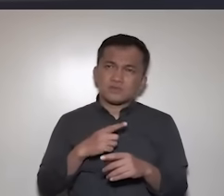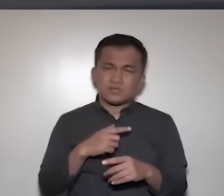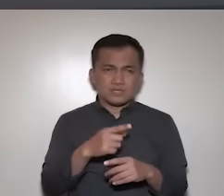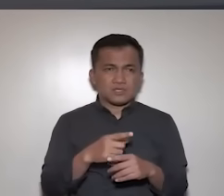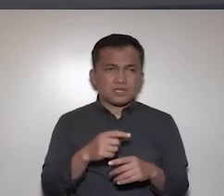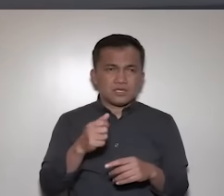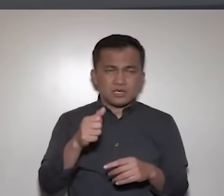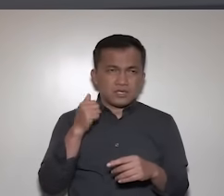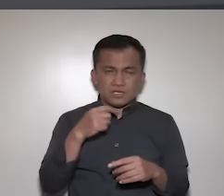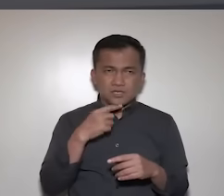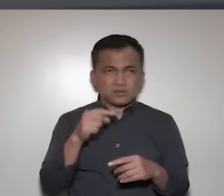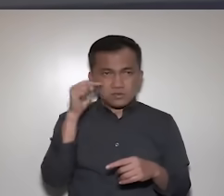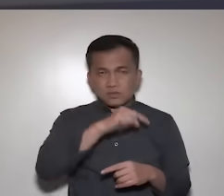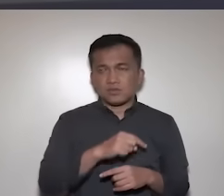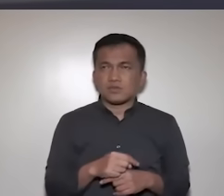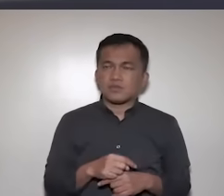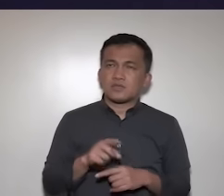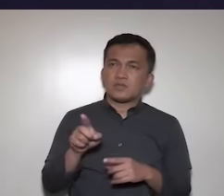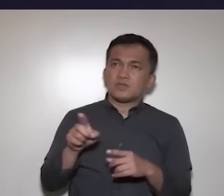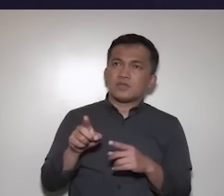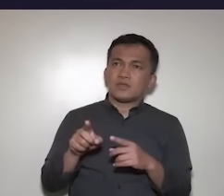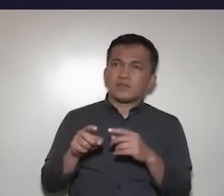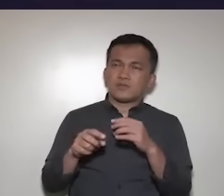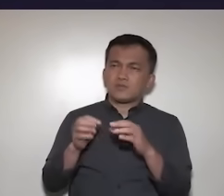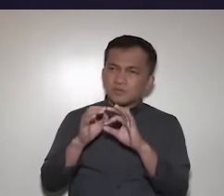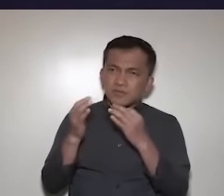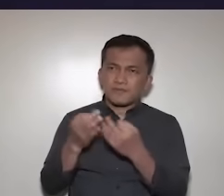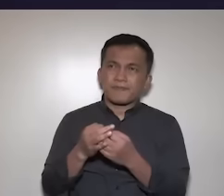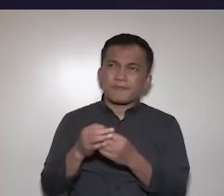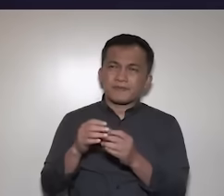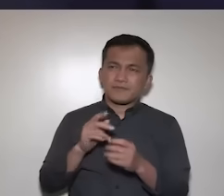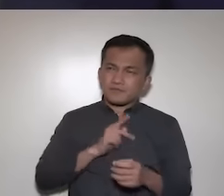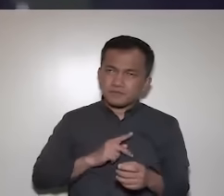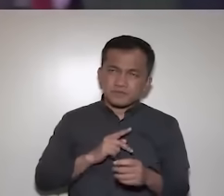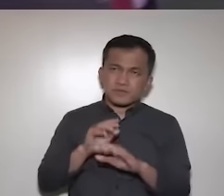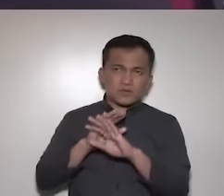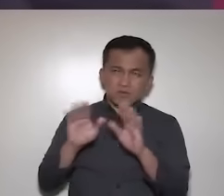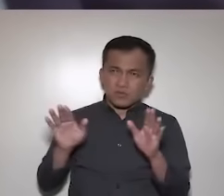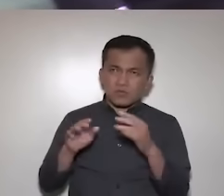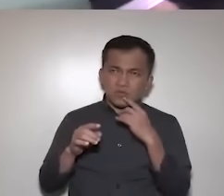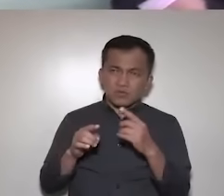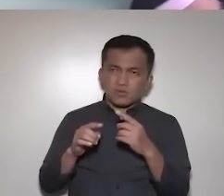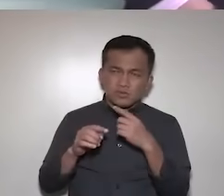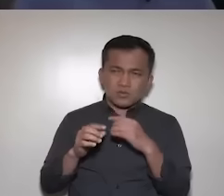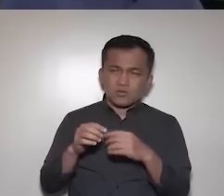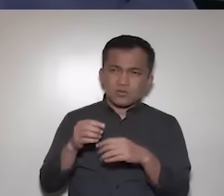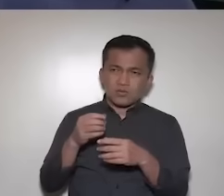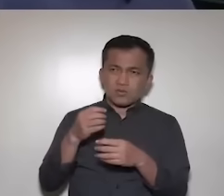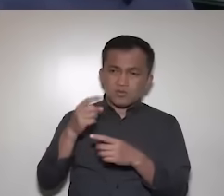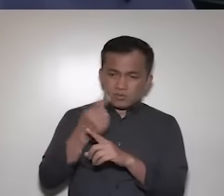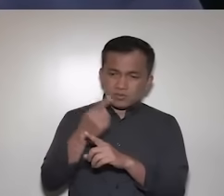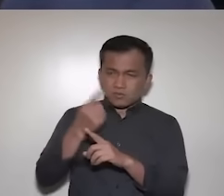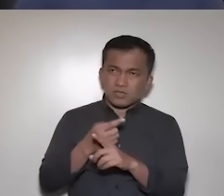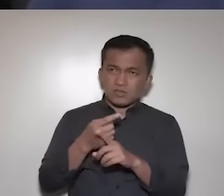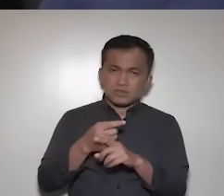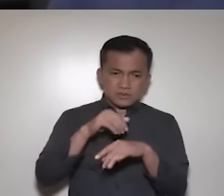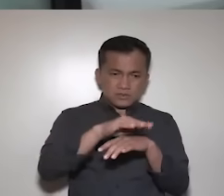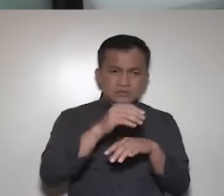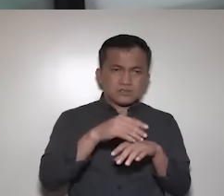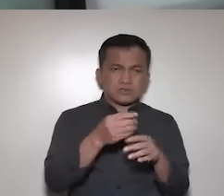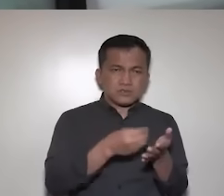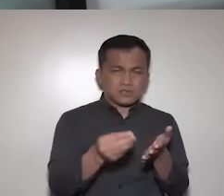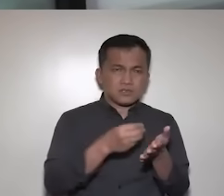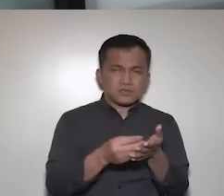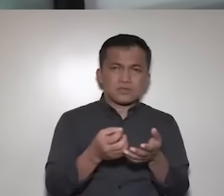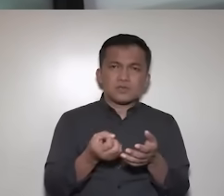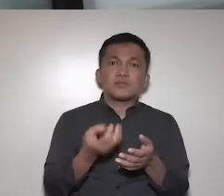Ay, hindi ka naman nagsisinungaling. Sa pamilya namin. Please, sir, huwag naman. Ban ako nagpapadala? Ginagasta-gasta lang pong basta.